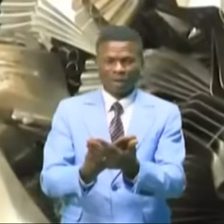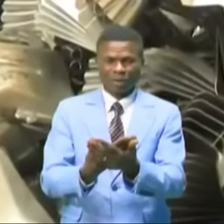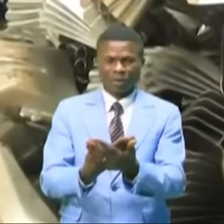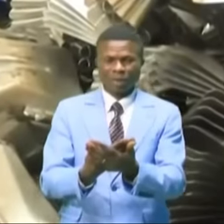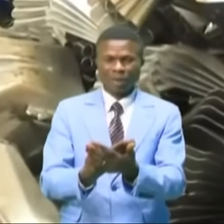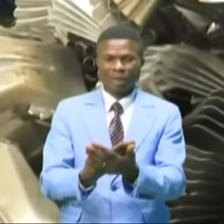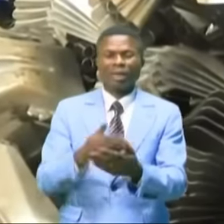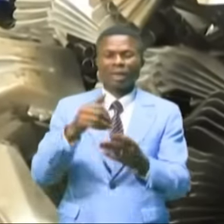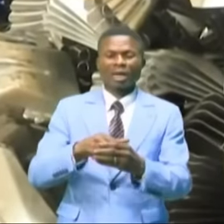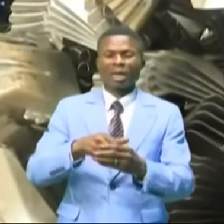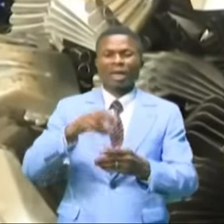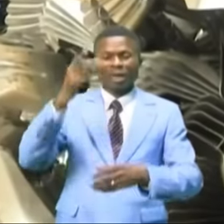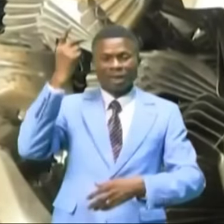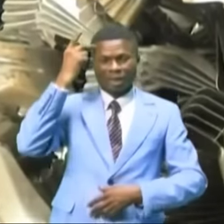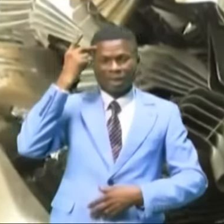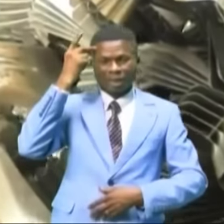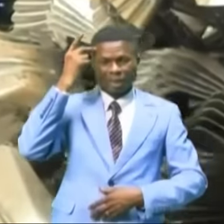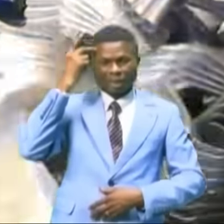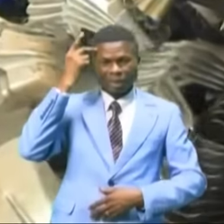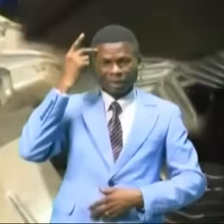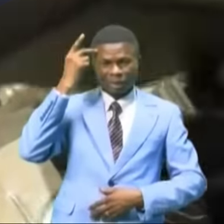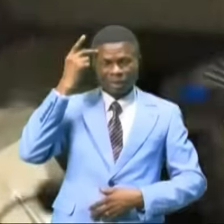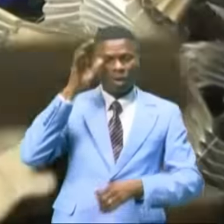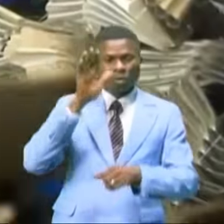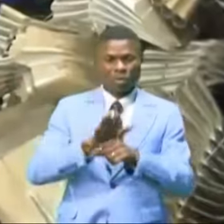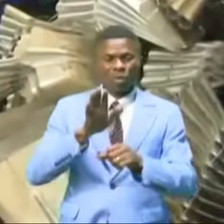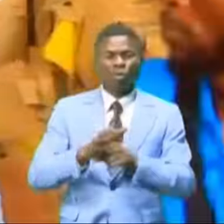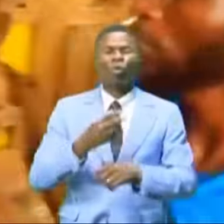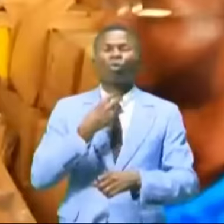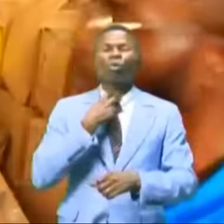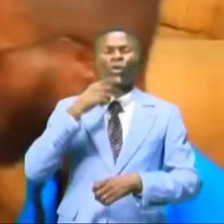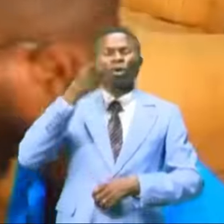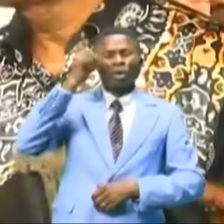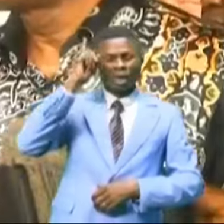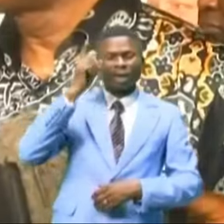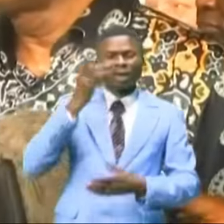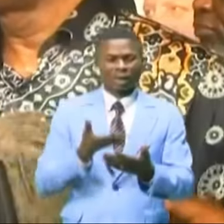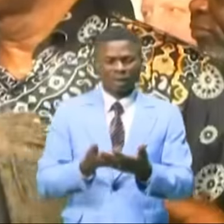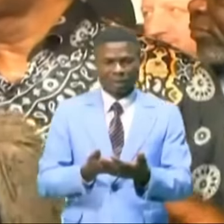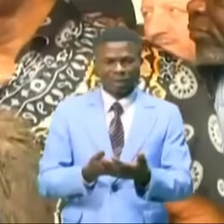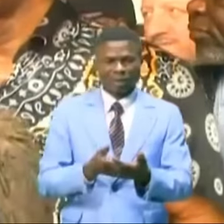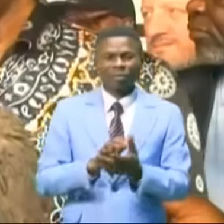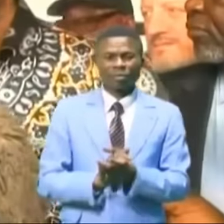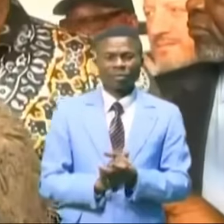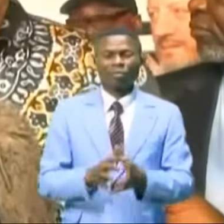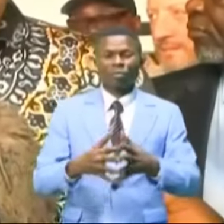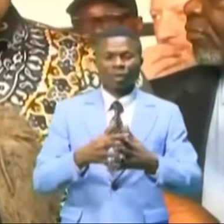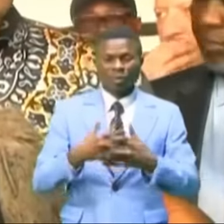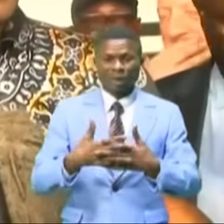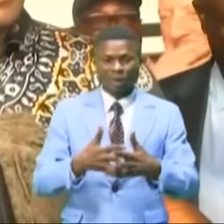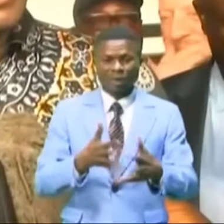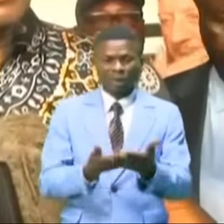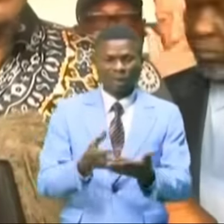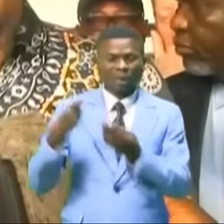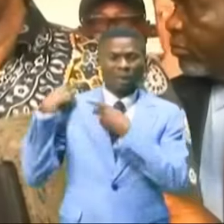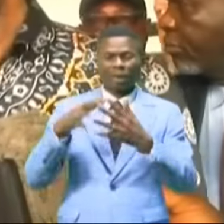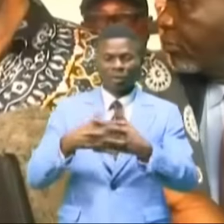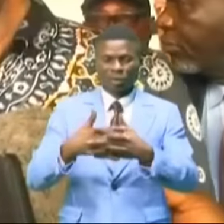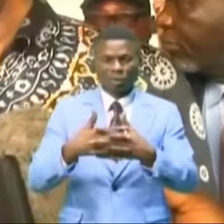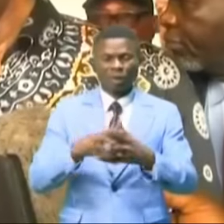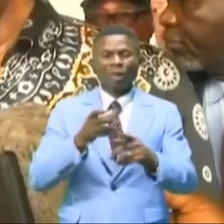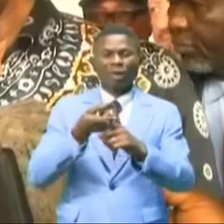enfin dans la capitale en dépit des nombreuses difficultés rencontrées. Ces engins, c'est le fruit du partenariat qui